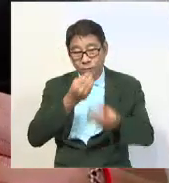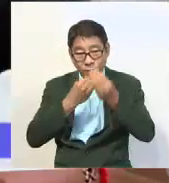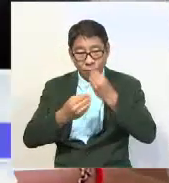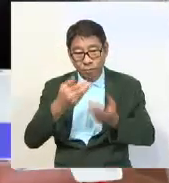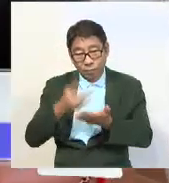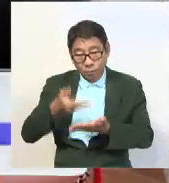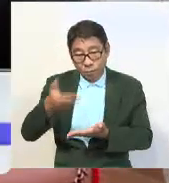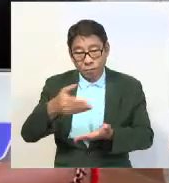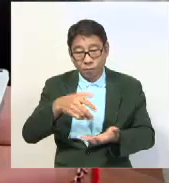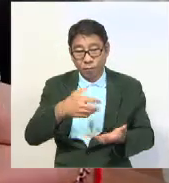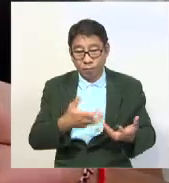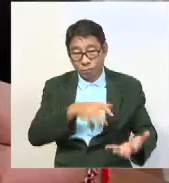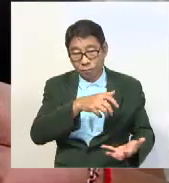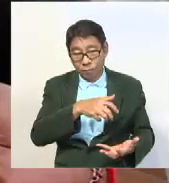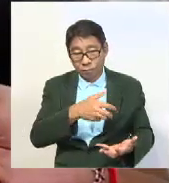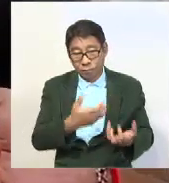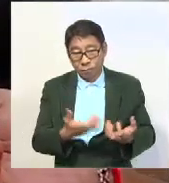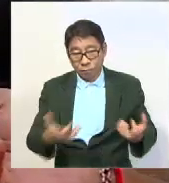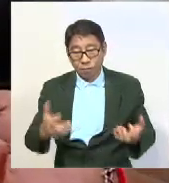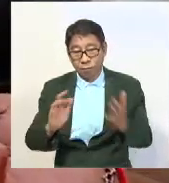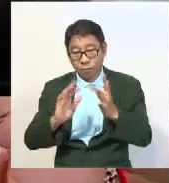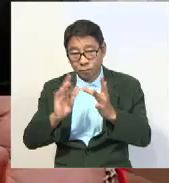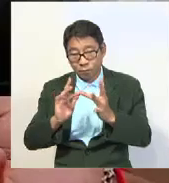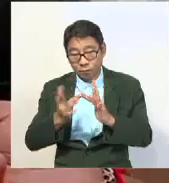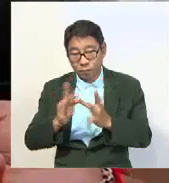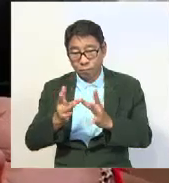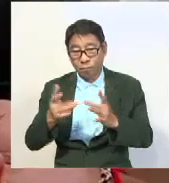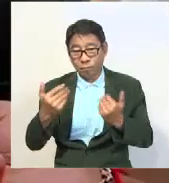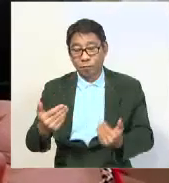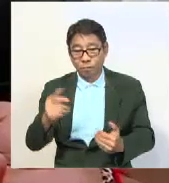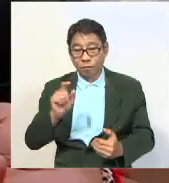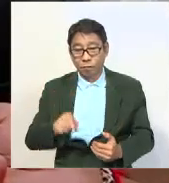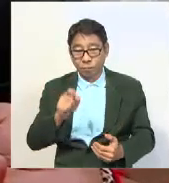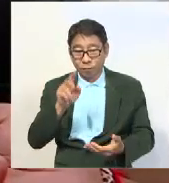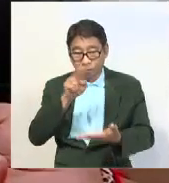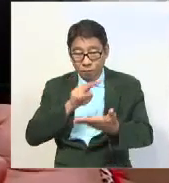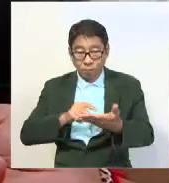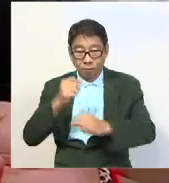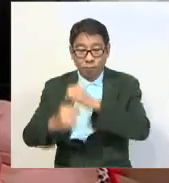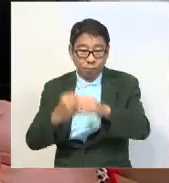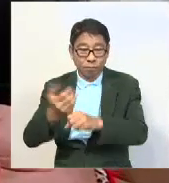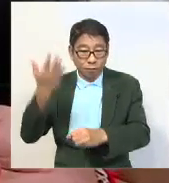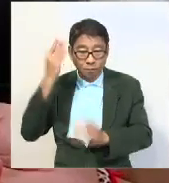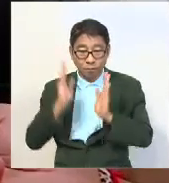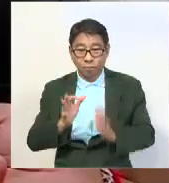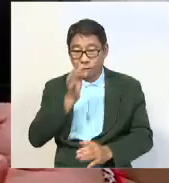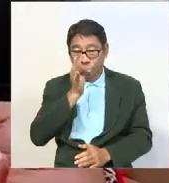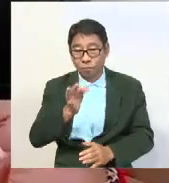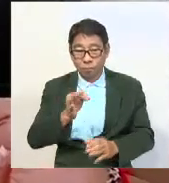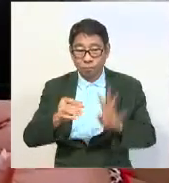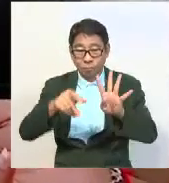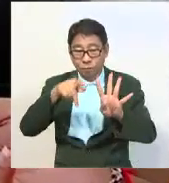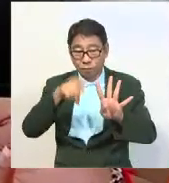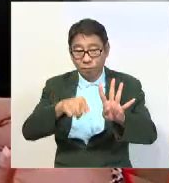ซื้อสินค้าออนไลน์เนี่ยท่านก็ต้องพิจารณาดูนะเพราะว่าปีที่แล้วเนี่ยมีผู้ร้องเข้ามาถึงประมาณสัก 4-5,000 ร